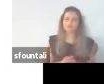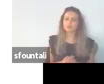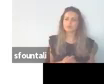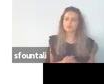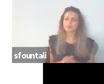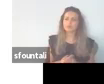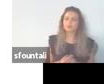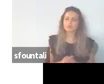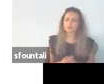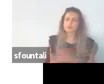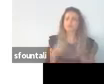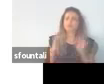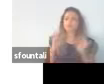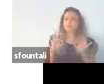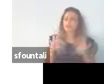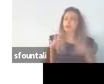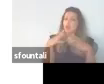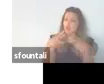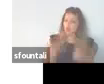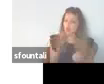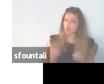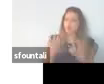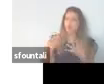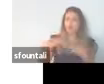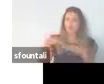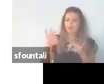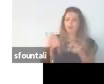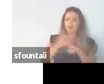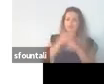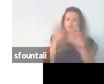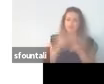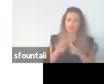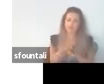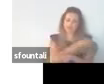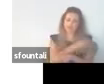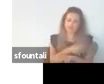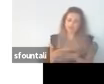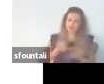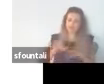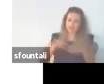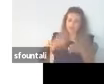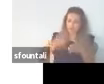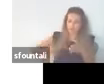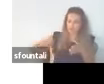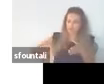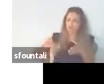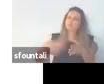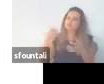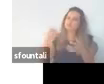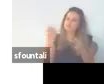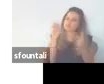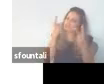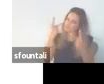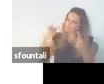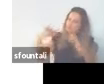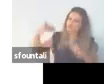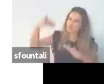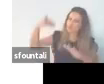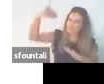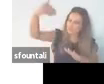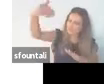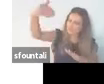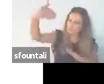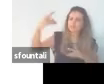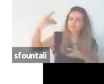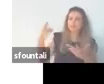Και ενώ έχουμε αναπτύξει από την πλευρά της Διεθνούς Αμνηστίας μια ματιά και μια προοπτική από το ευρωπαϊκό,